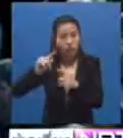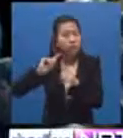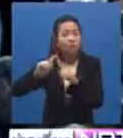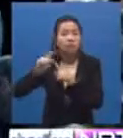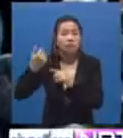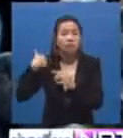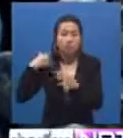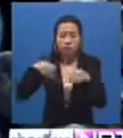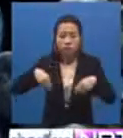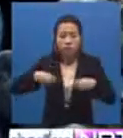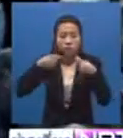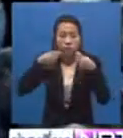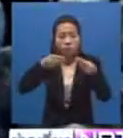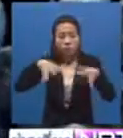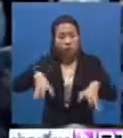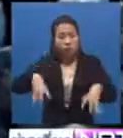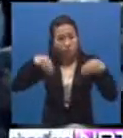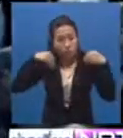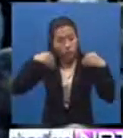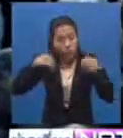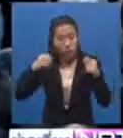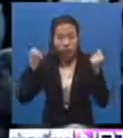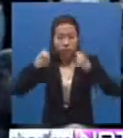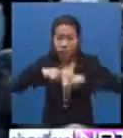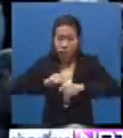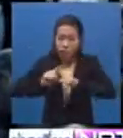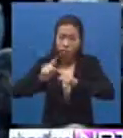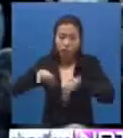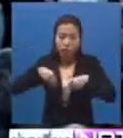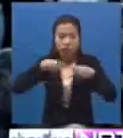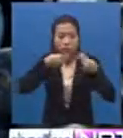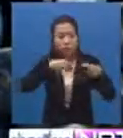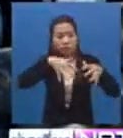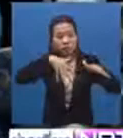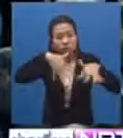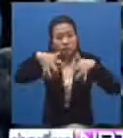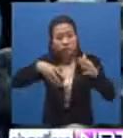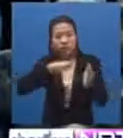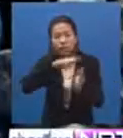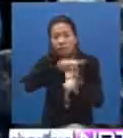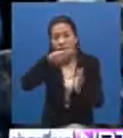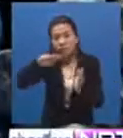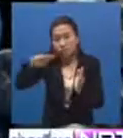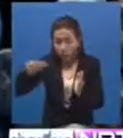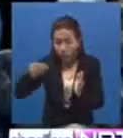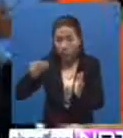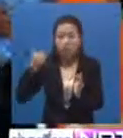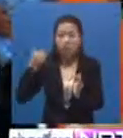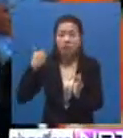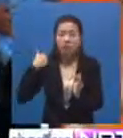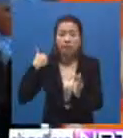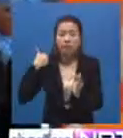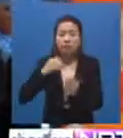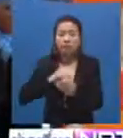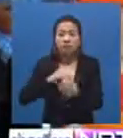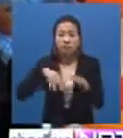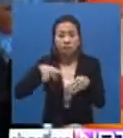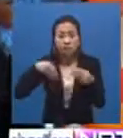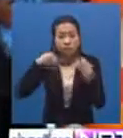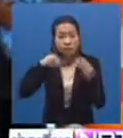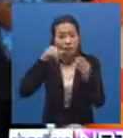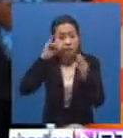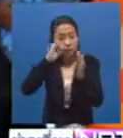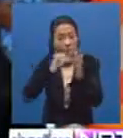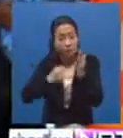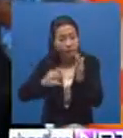มอบผ้าห่มเครื่องกันหนาวให้กับประชาชนที่หอประชุมโรงเรียนเมืองปานวิทยาจำนวน 600ชุดเนื่องจากในอำเภอเมืองปานจังหวัดลำปาง